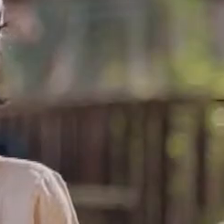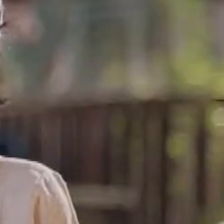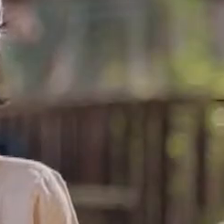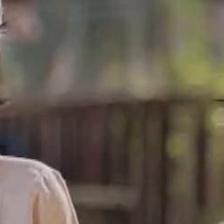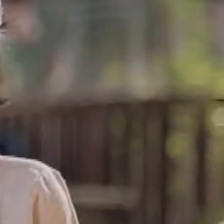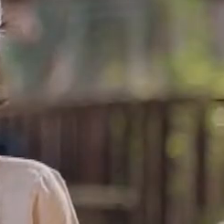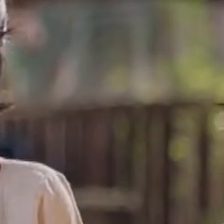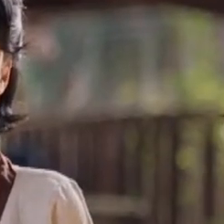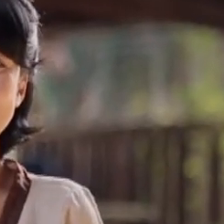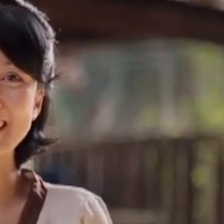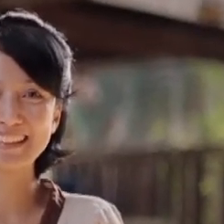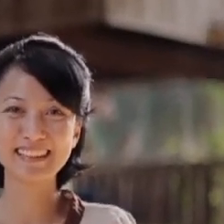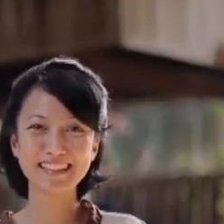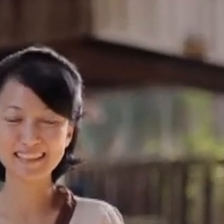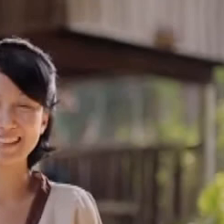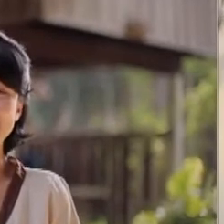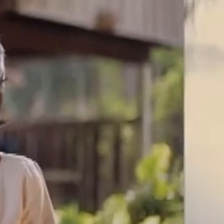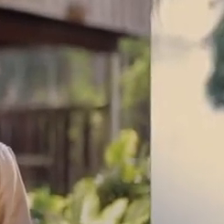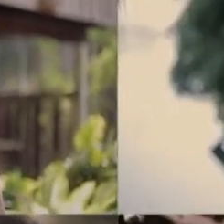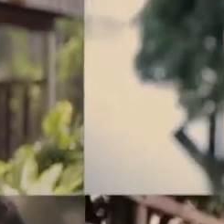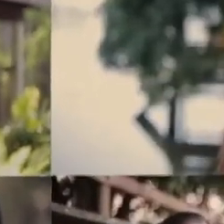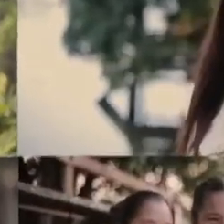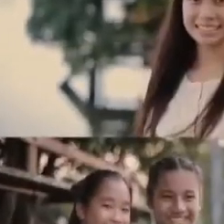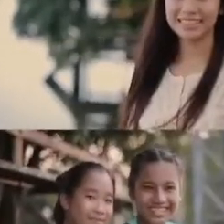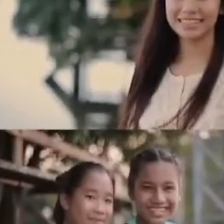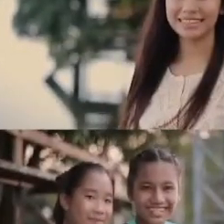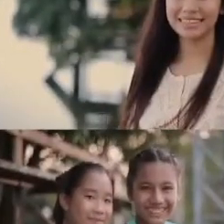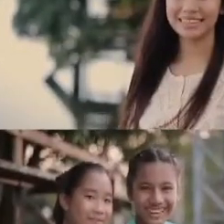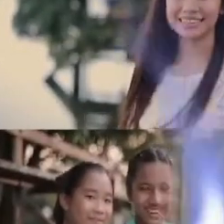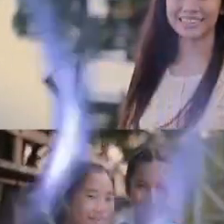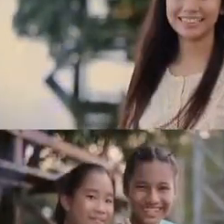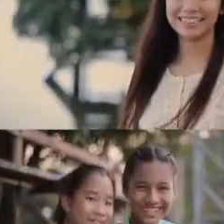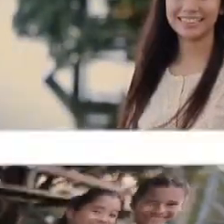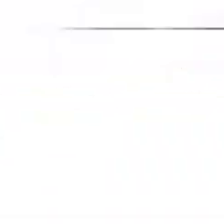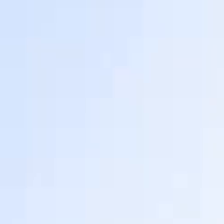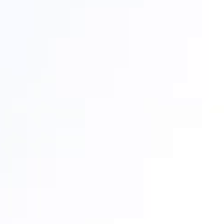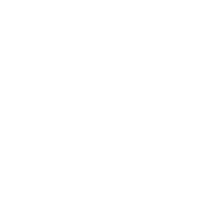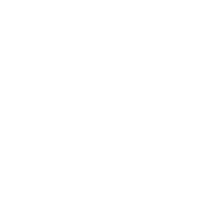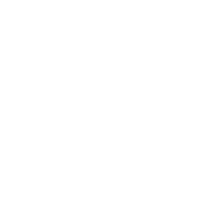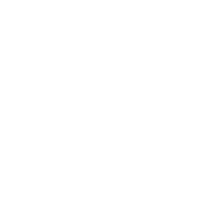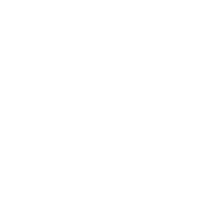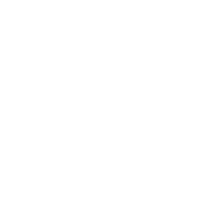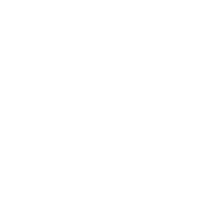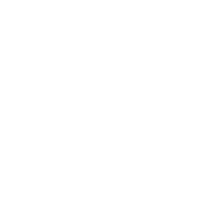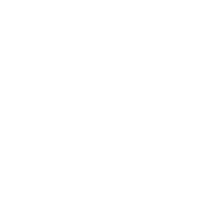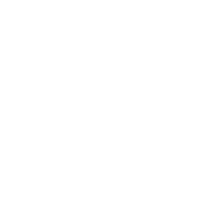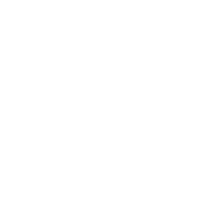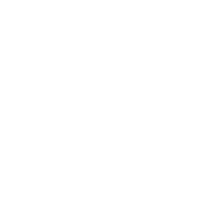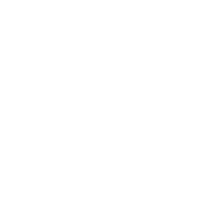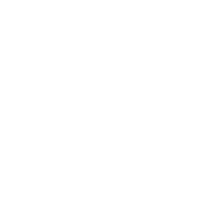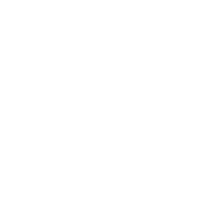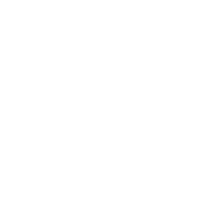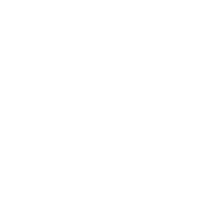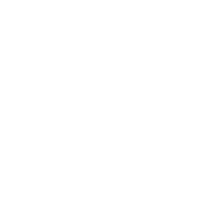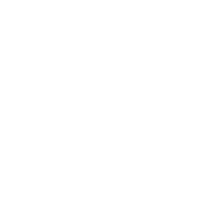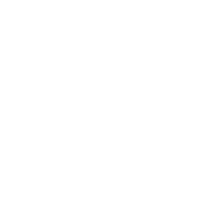า 80% ทั่วประเทศ USO ภารกิจการจัดให้มีบริการโทรคมนาคมพื้นฐานโดยทั่วถึงและบริการเพื่อสังค